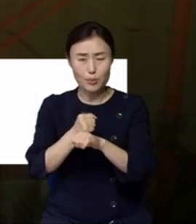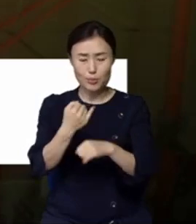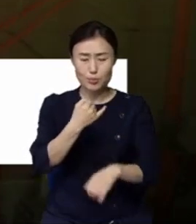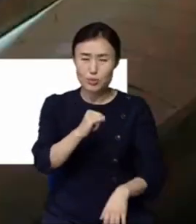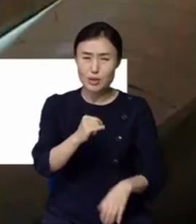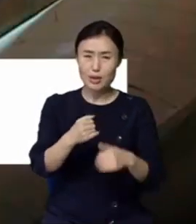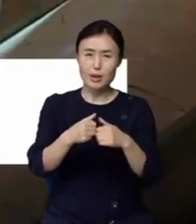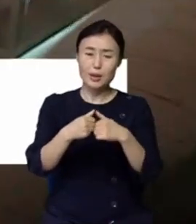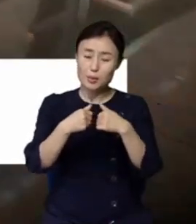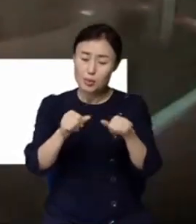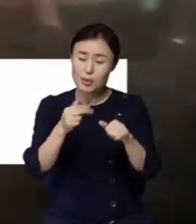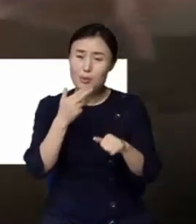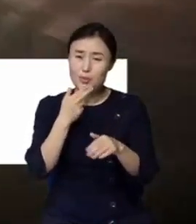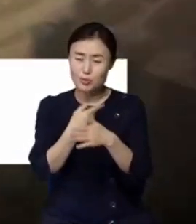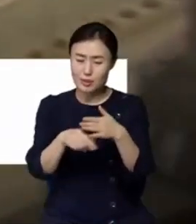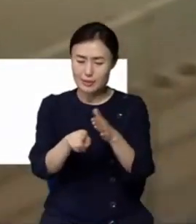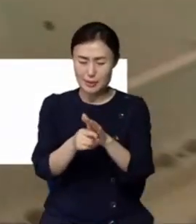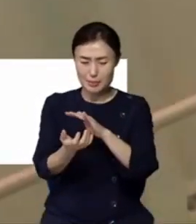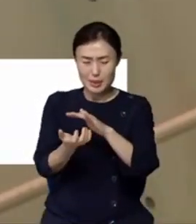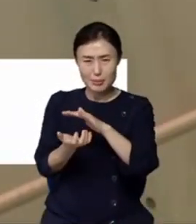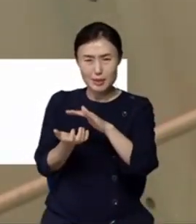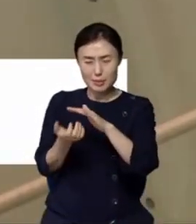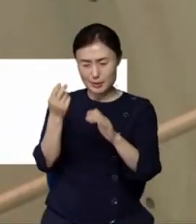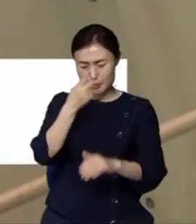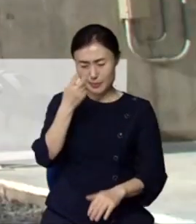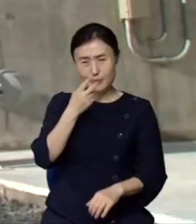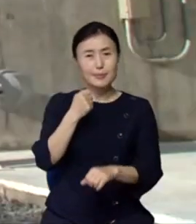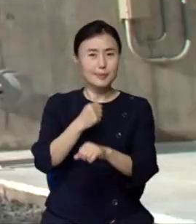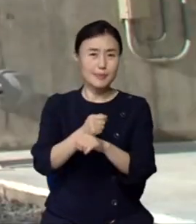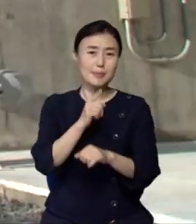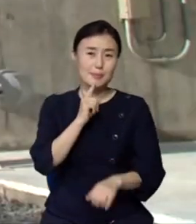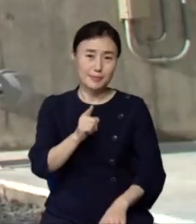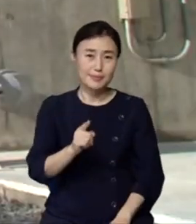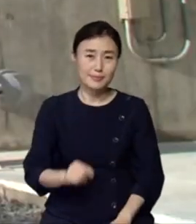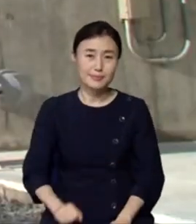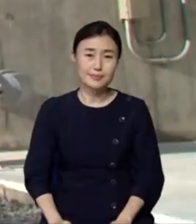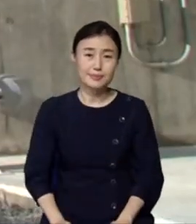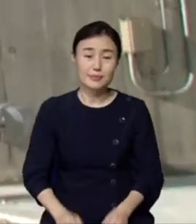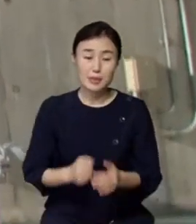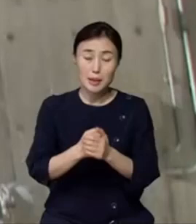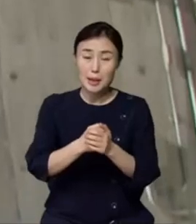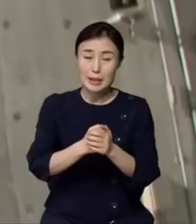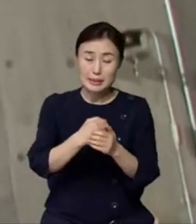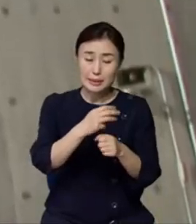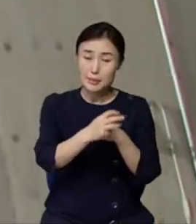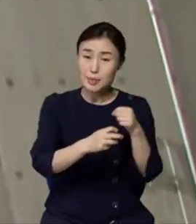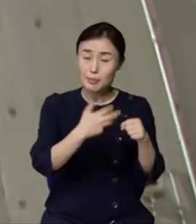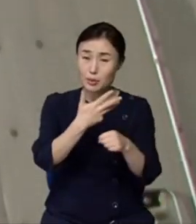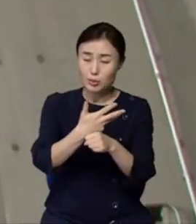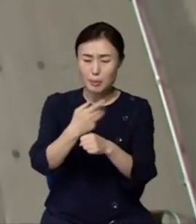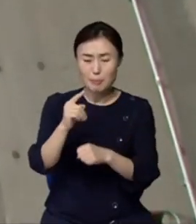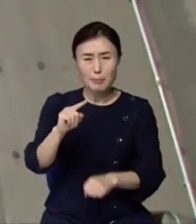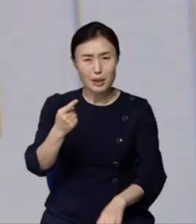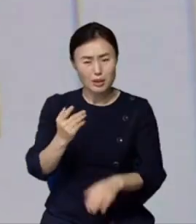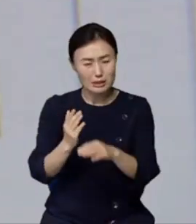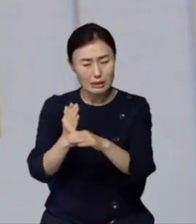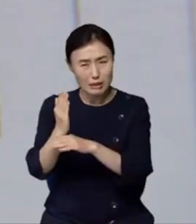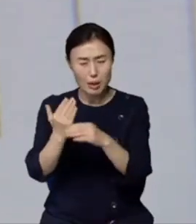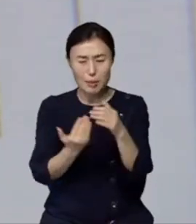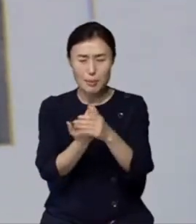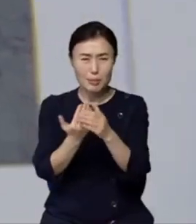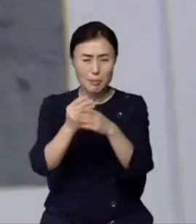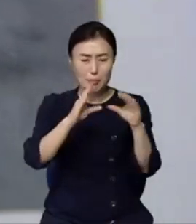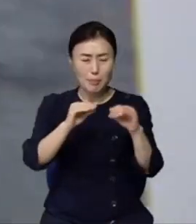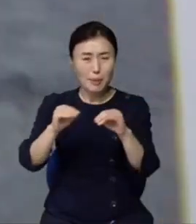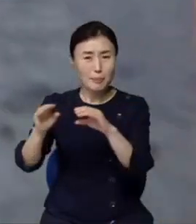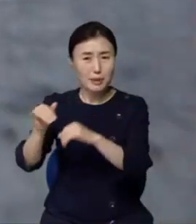위해서 우리는 최선으로 예방 정비를 하고 있다. 38년 새 100여 건에 달하는 가동 정지로 도마 위에 오른 원전